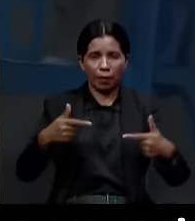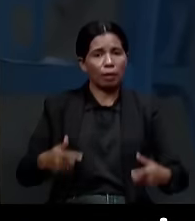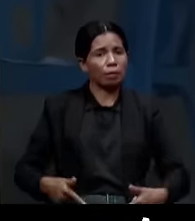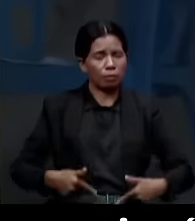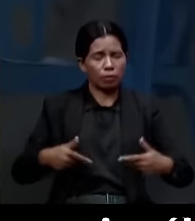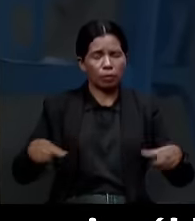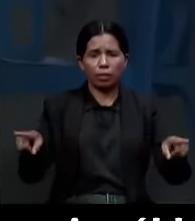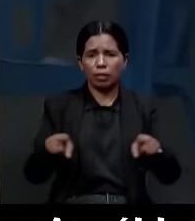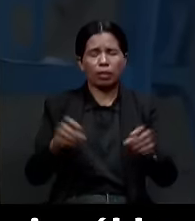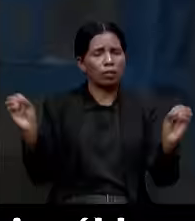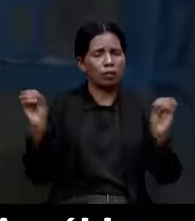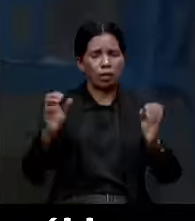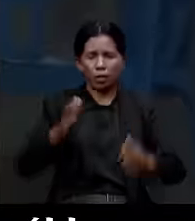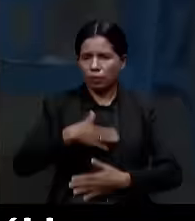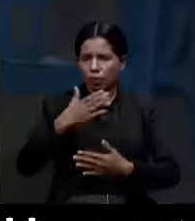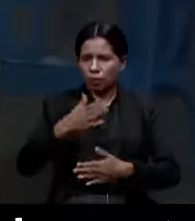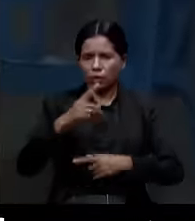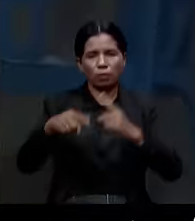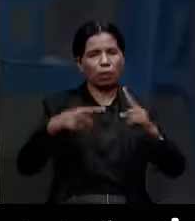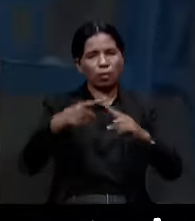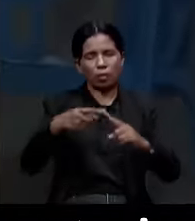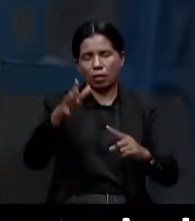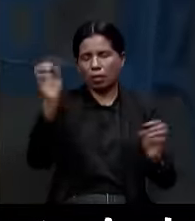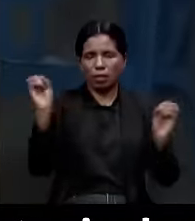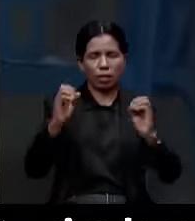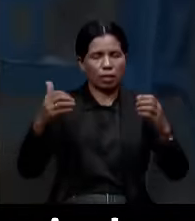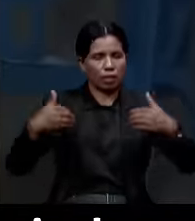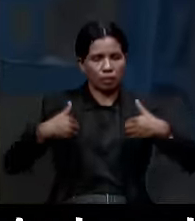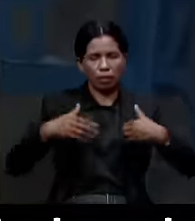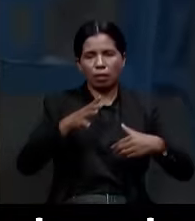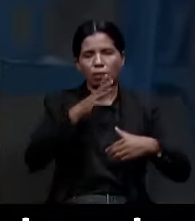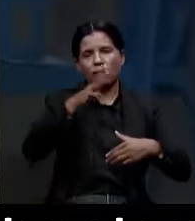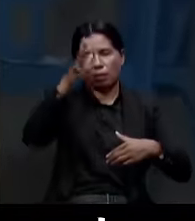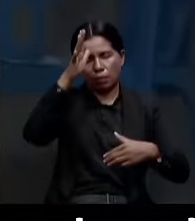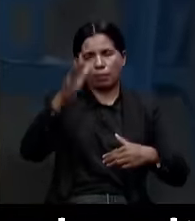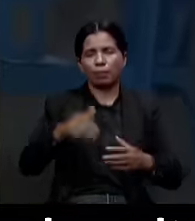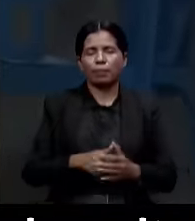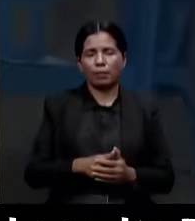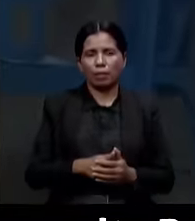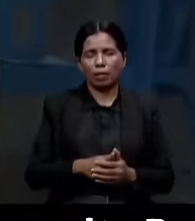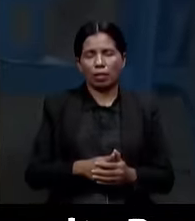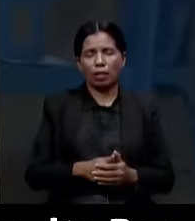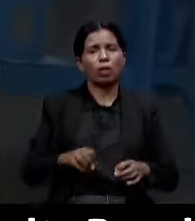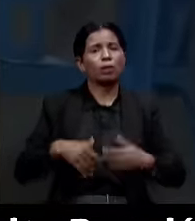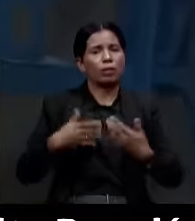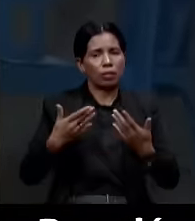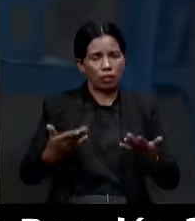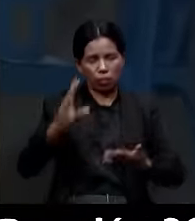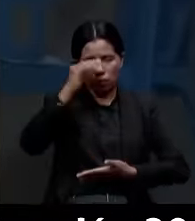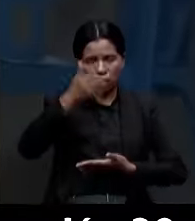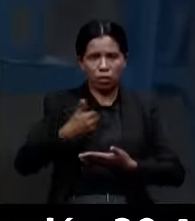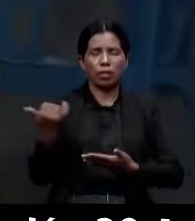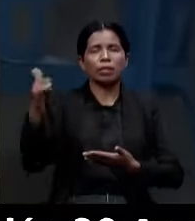Morisne, se lá haxolok, banheira la iona presença hos inanama. O ensama com ansira,